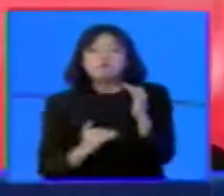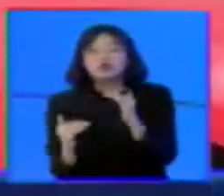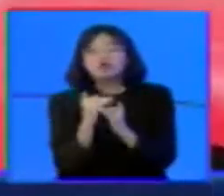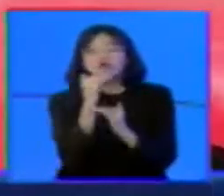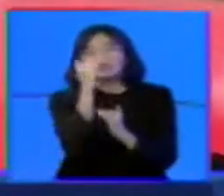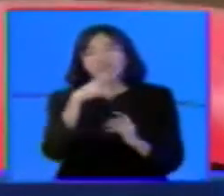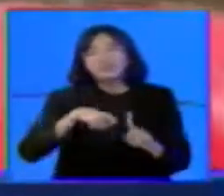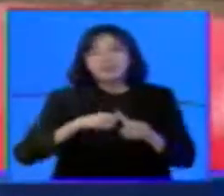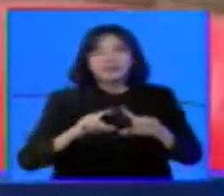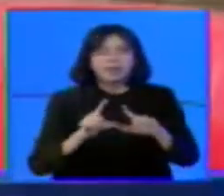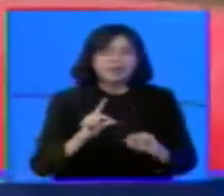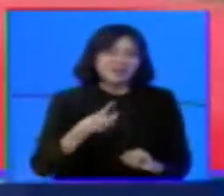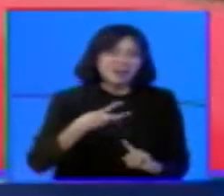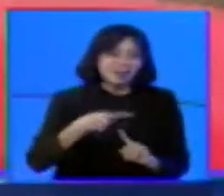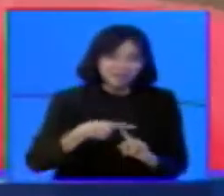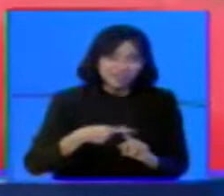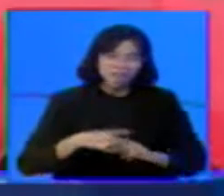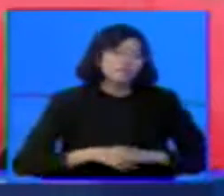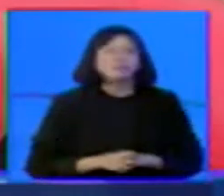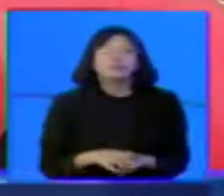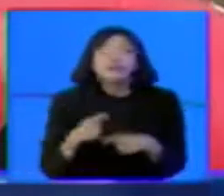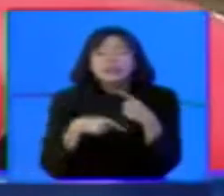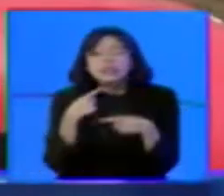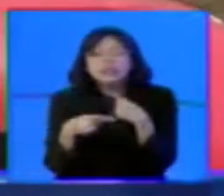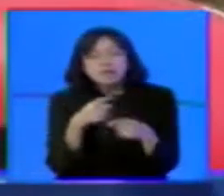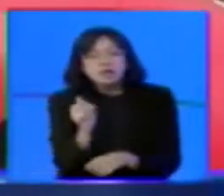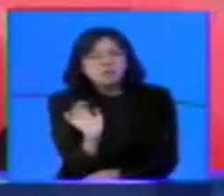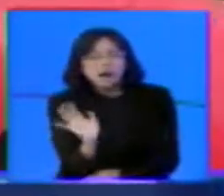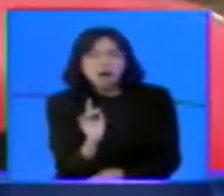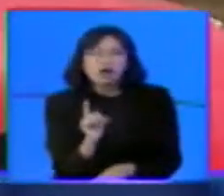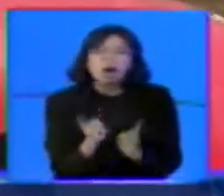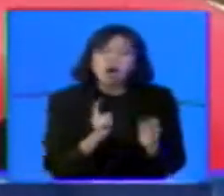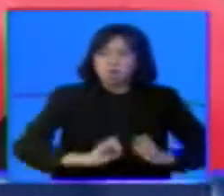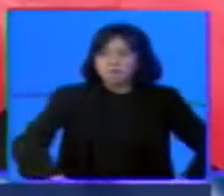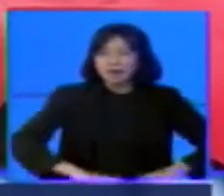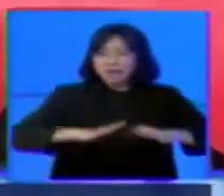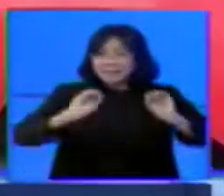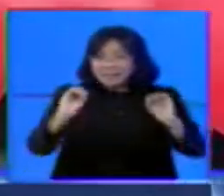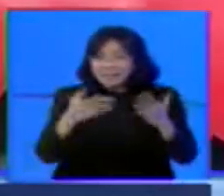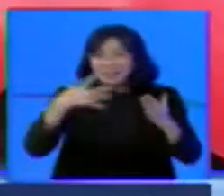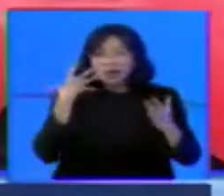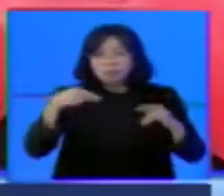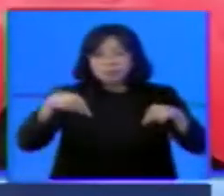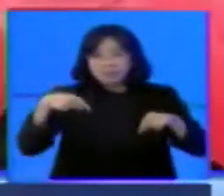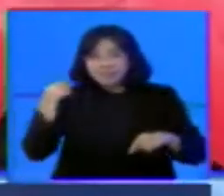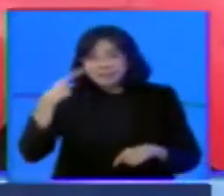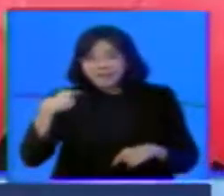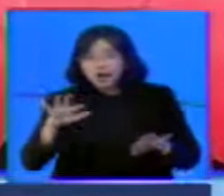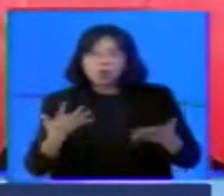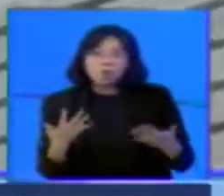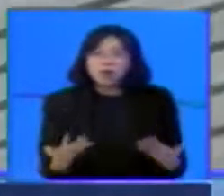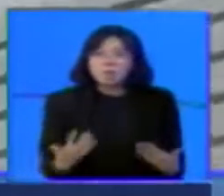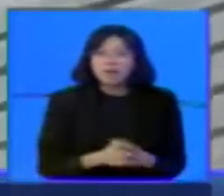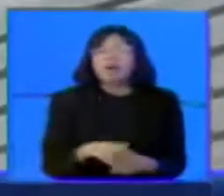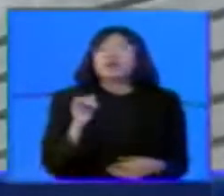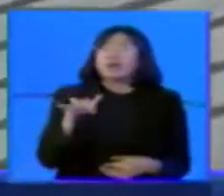sini. Nah Ibu, ini bisa diceritakan banjir di sini ini memang langganan atau seperti apa? Emang langganan sih